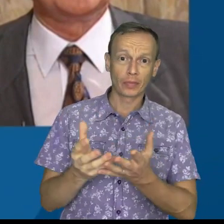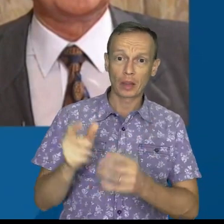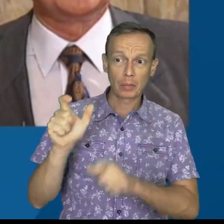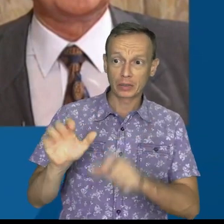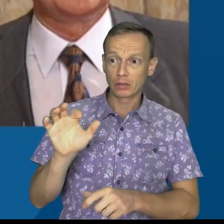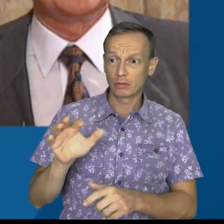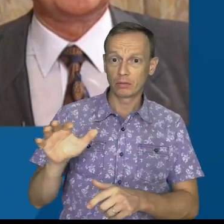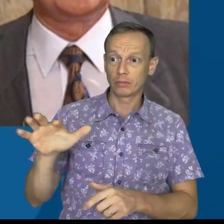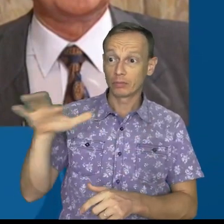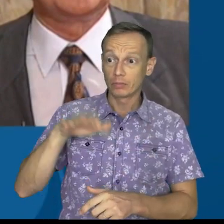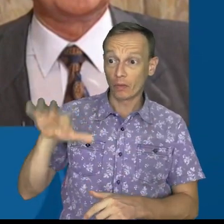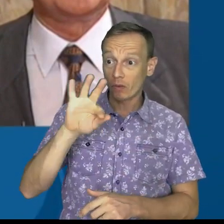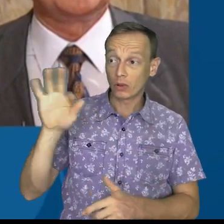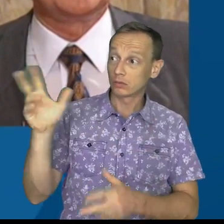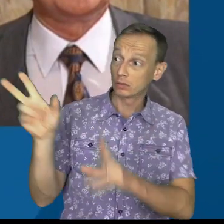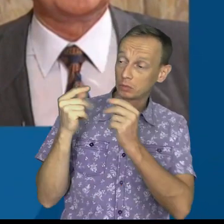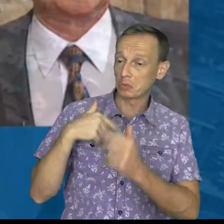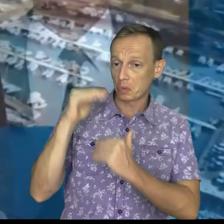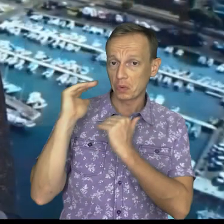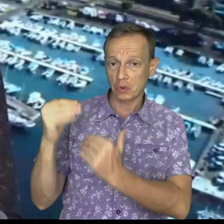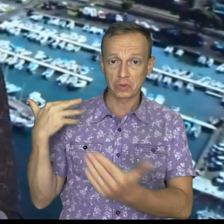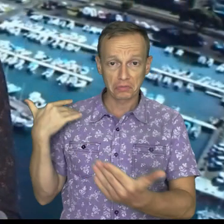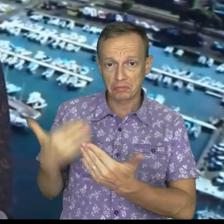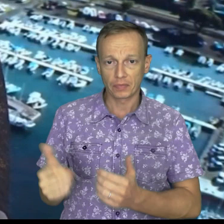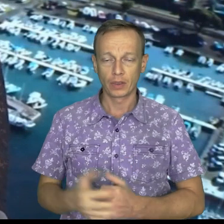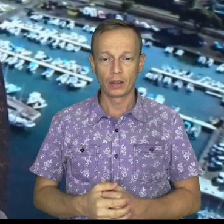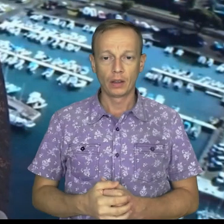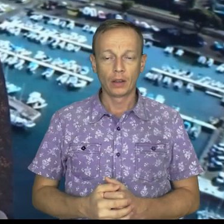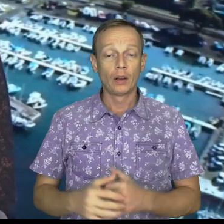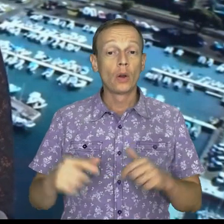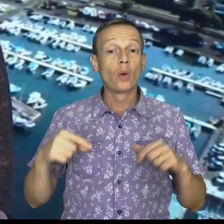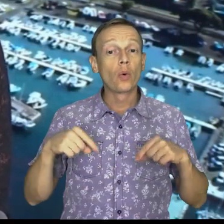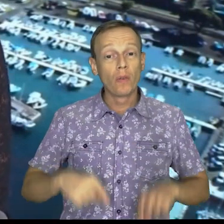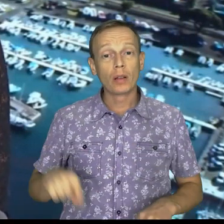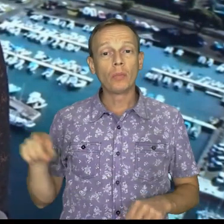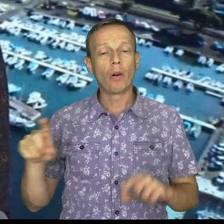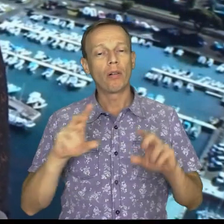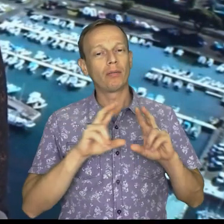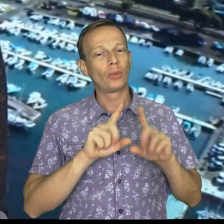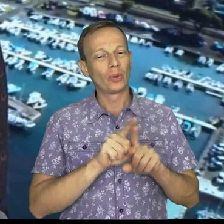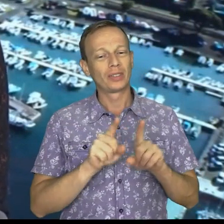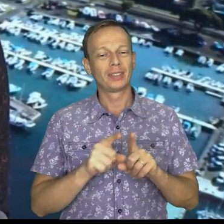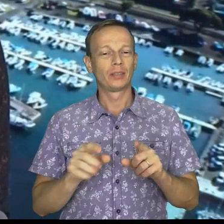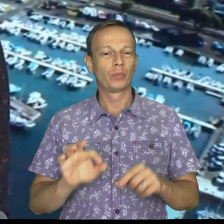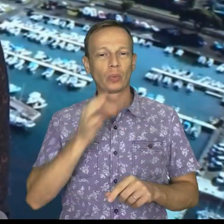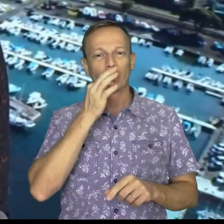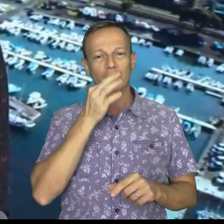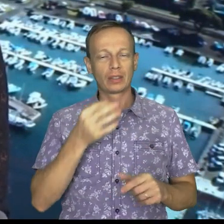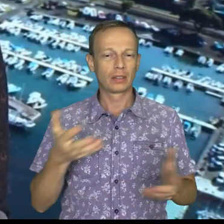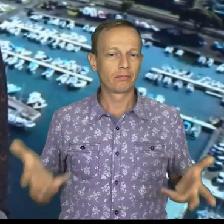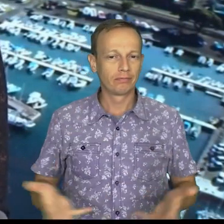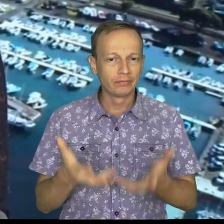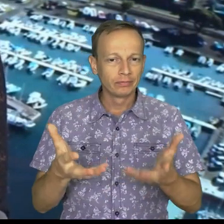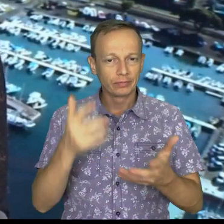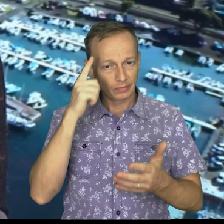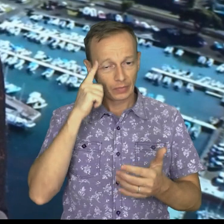ce sont les paroles de la France. Et de son côté, le gouvernement a présenté son plan de relance pour aider et